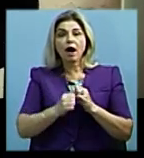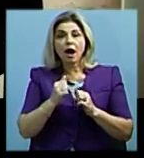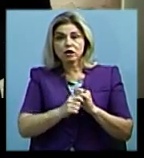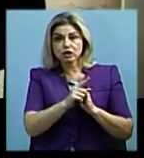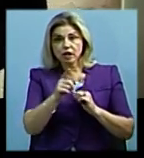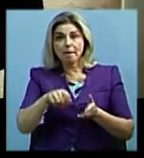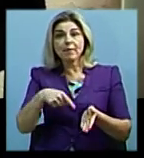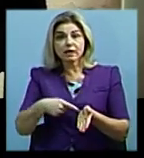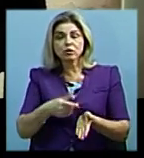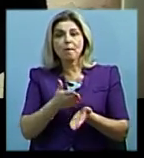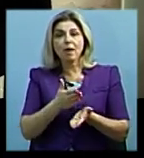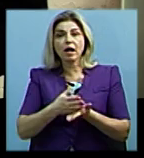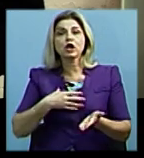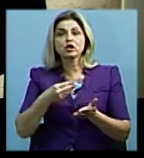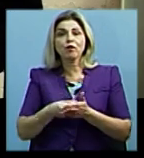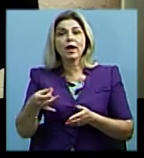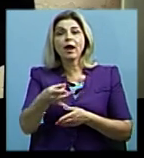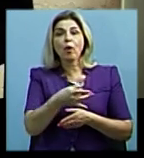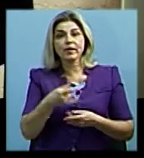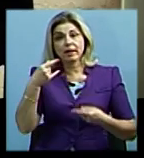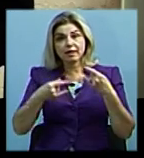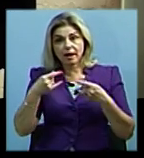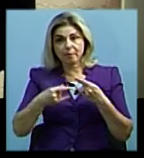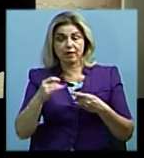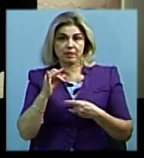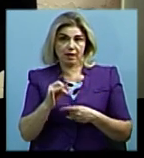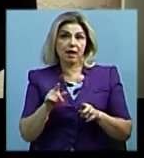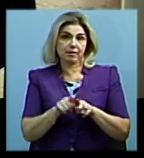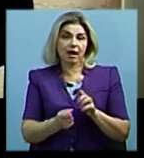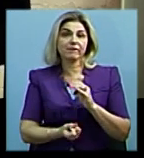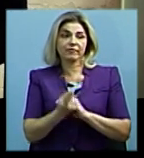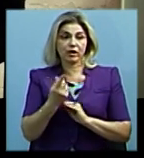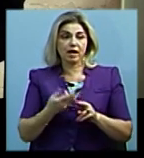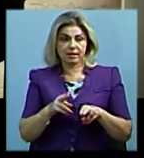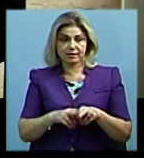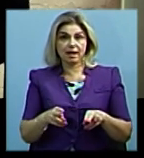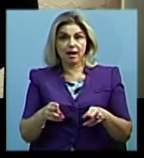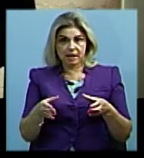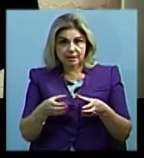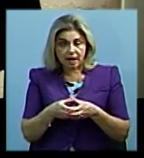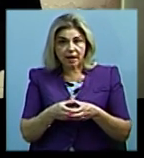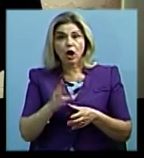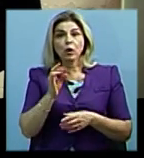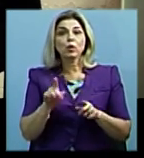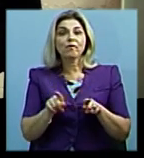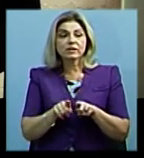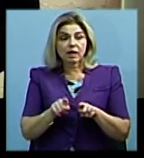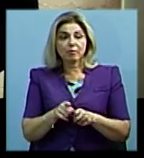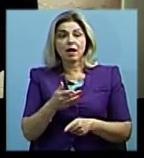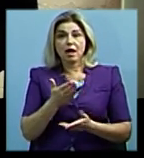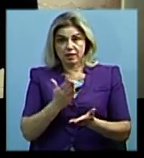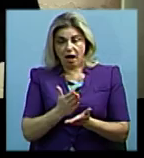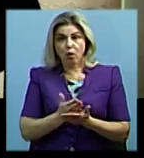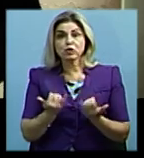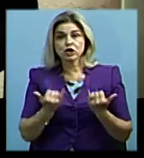своє регіональне телебачення, і так зараз у нас ціле щастя є. Але все ж таки ми також маємо